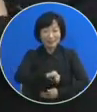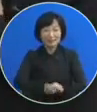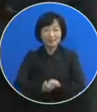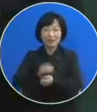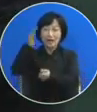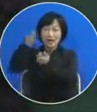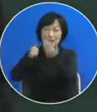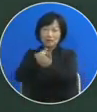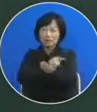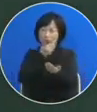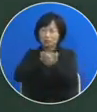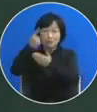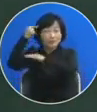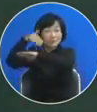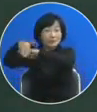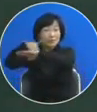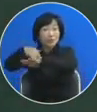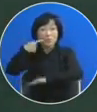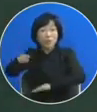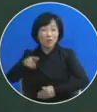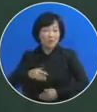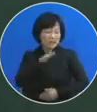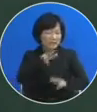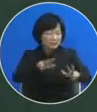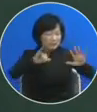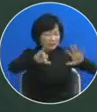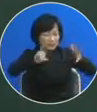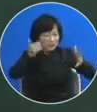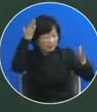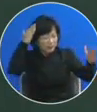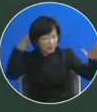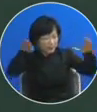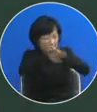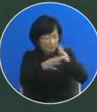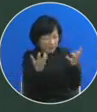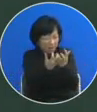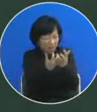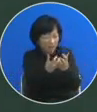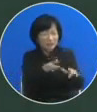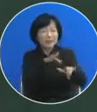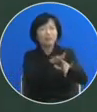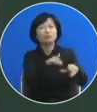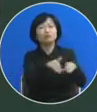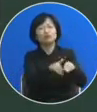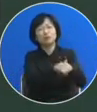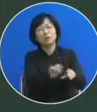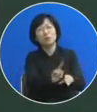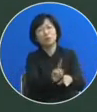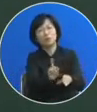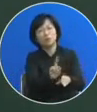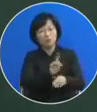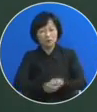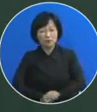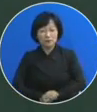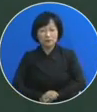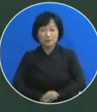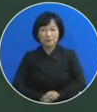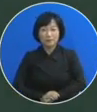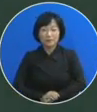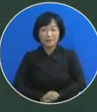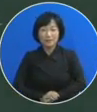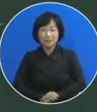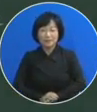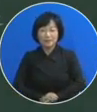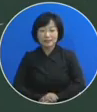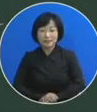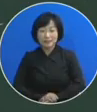시대의 흑암 문화를 어떻게 할 것이냐? God's greatest plan. What are we going to do about the culture of darkness in this age? 아까는 1강입니다. 그렇게도 이